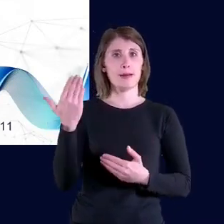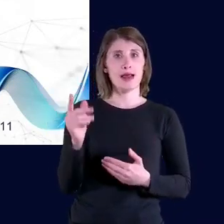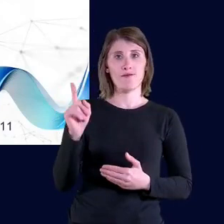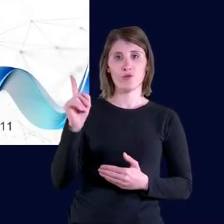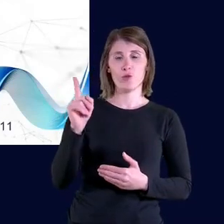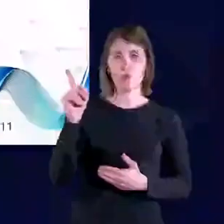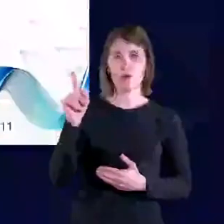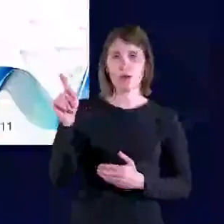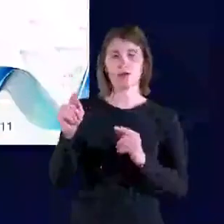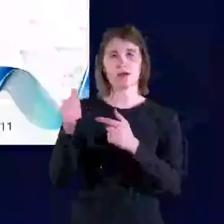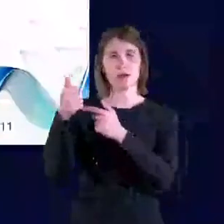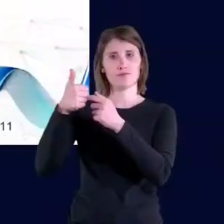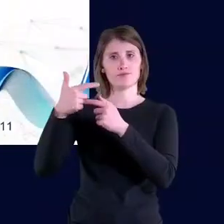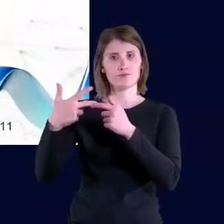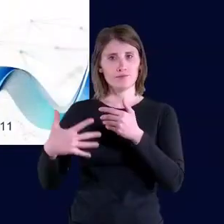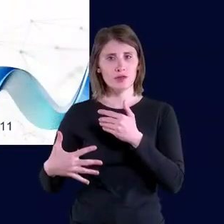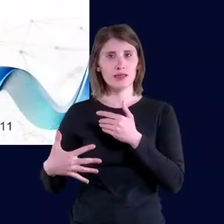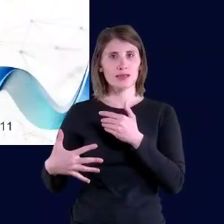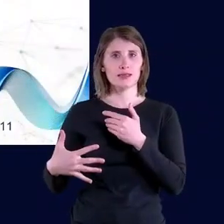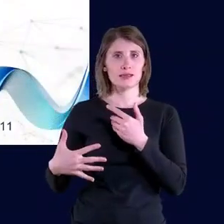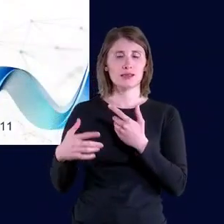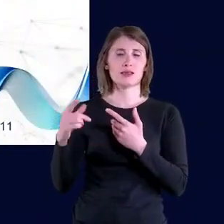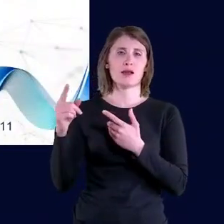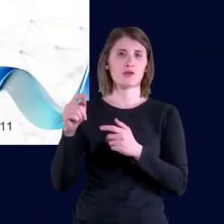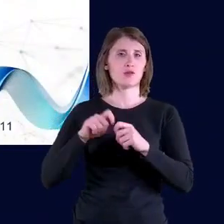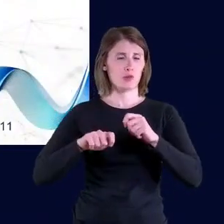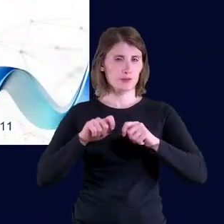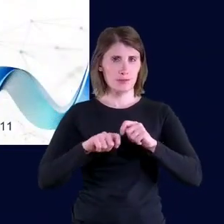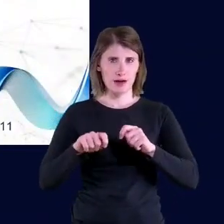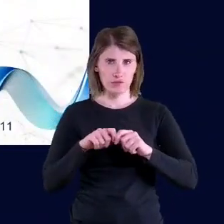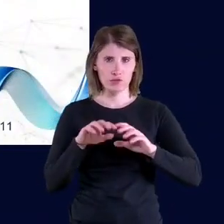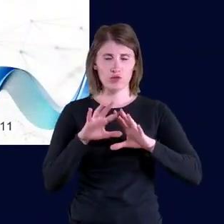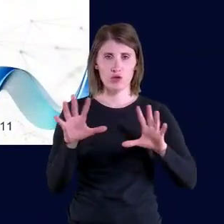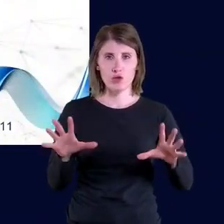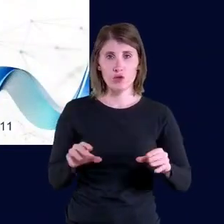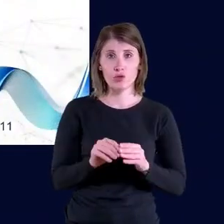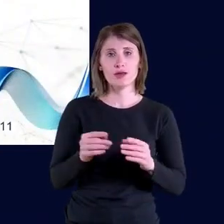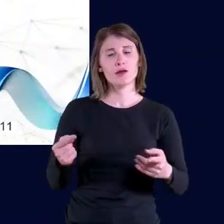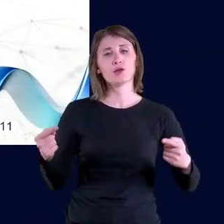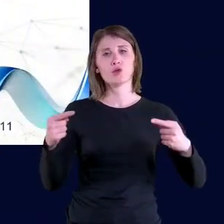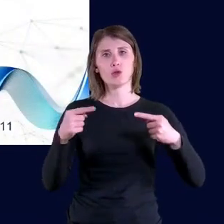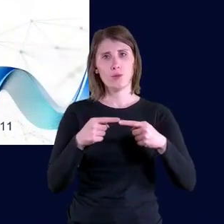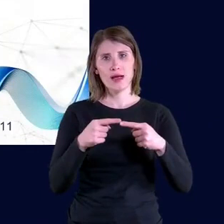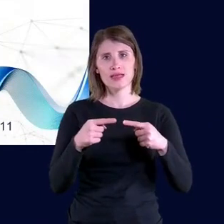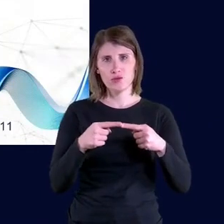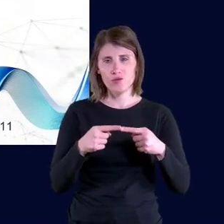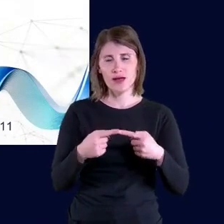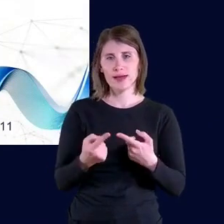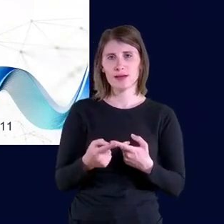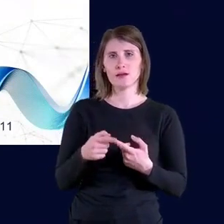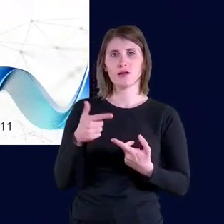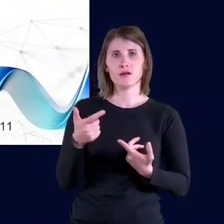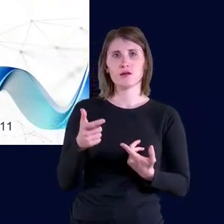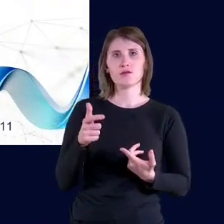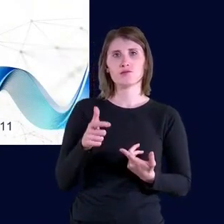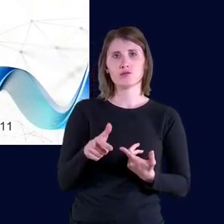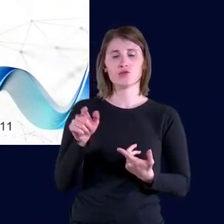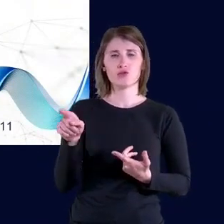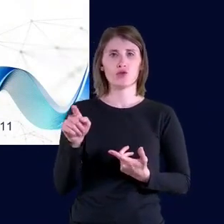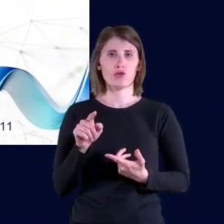natomiast ich lista została zweryfikowana i dostosowana do potrzeb konsumentów